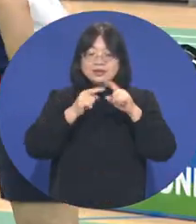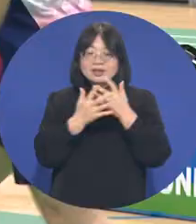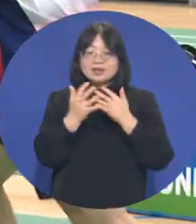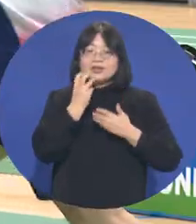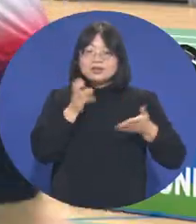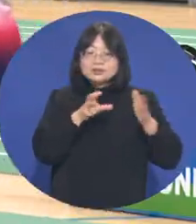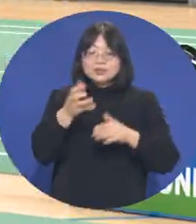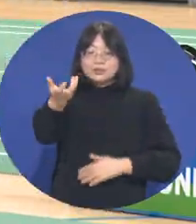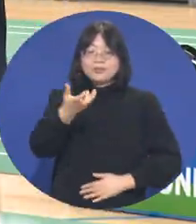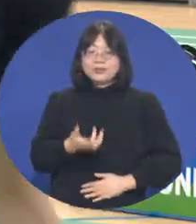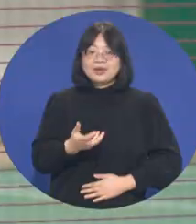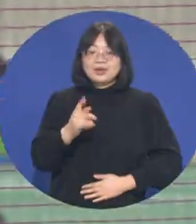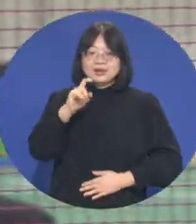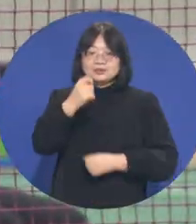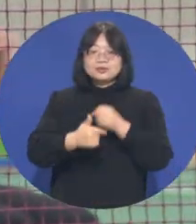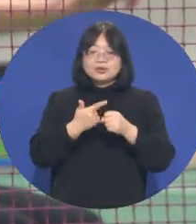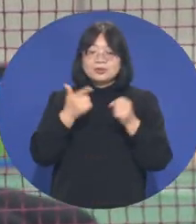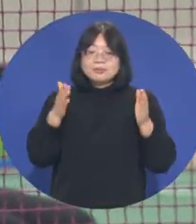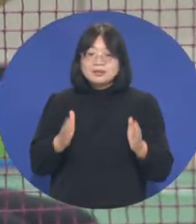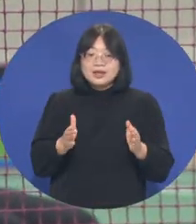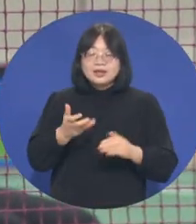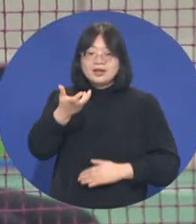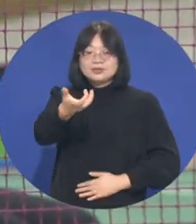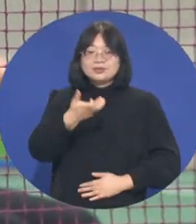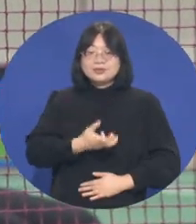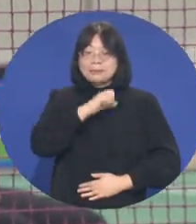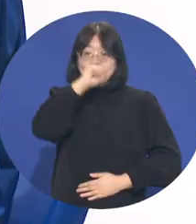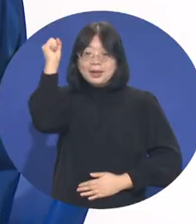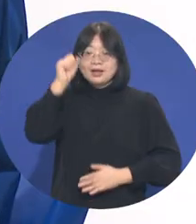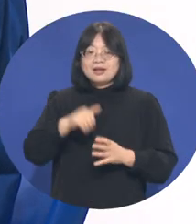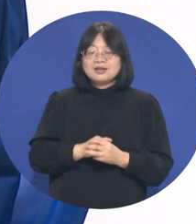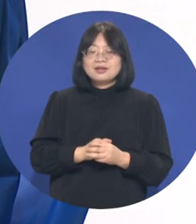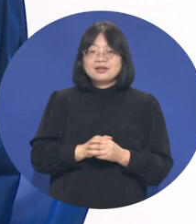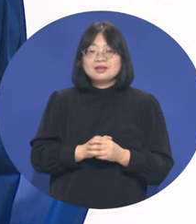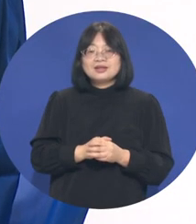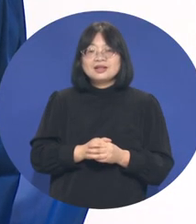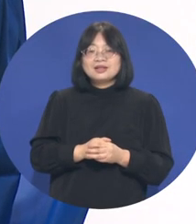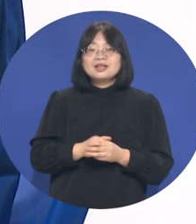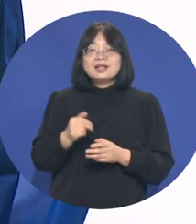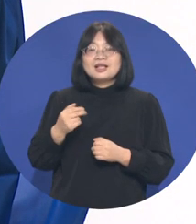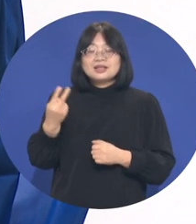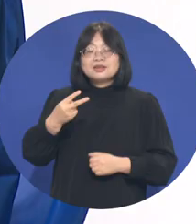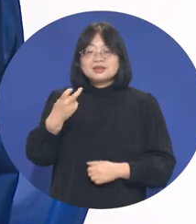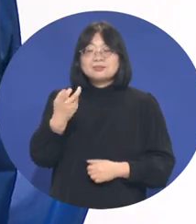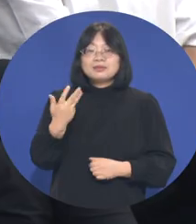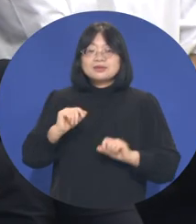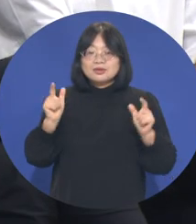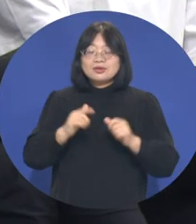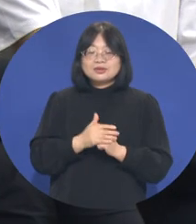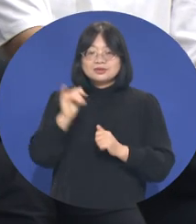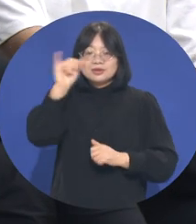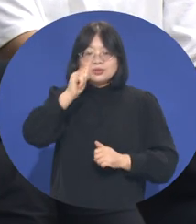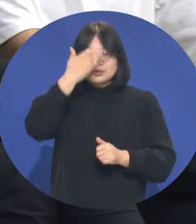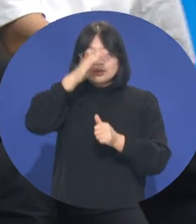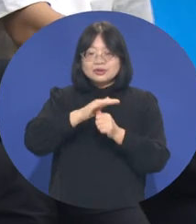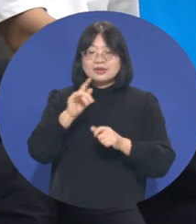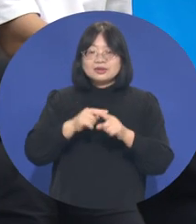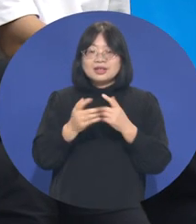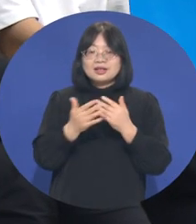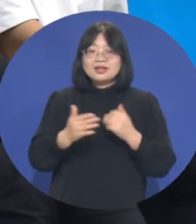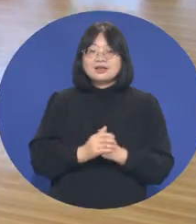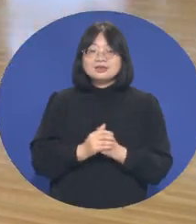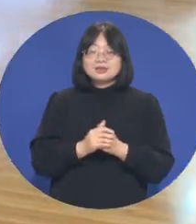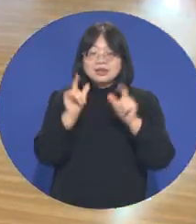열립니다. 16년 만에 경기도가 유치에 성공한 건데 2028년 전국소년체육대회와